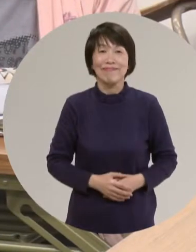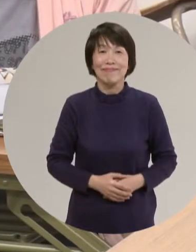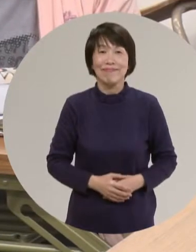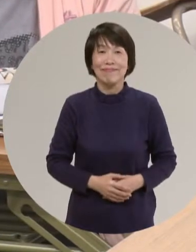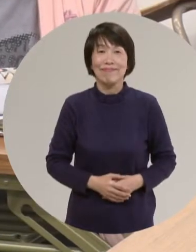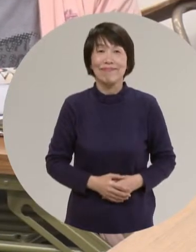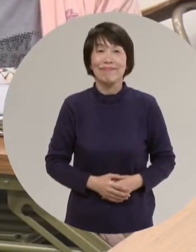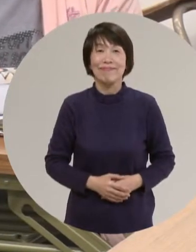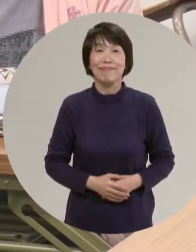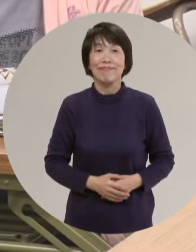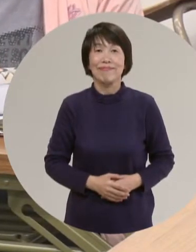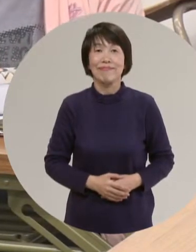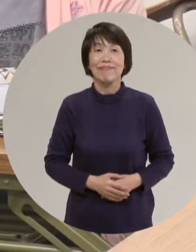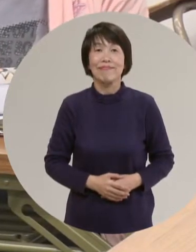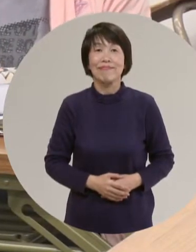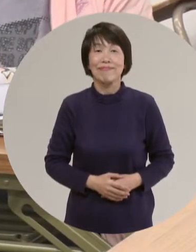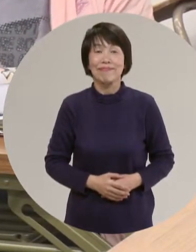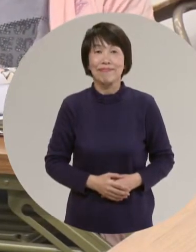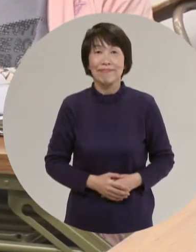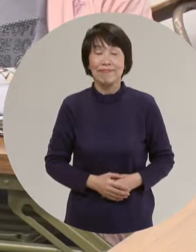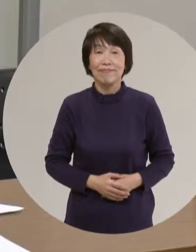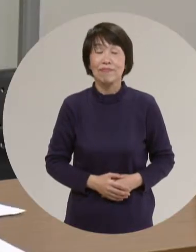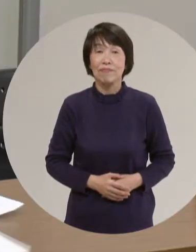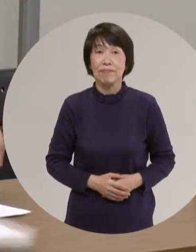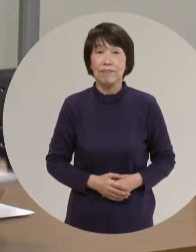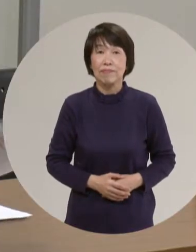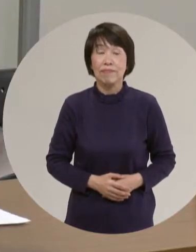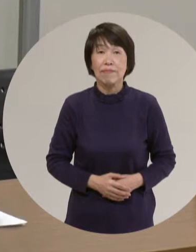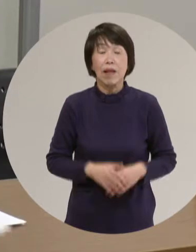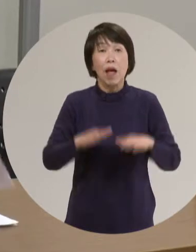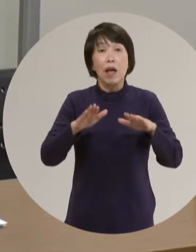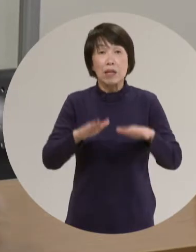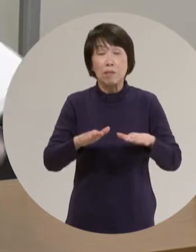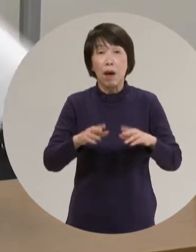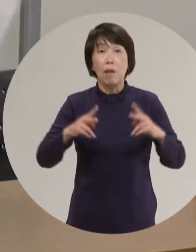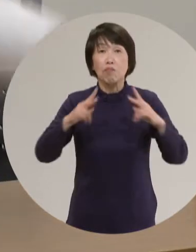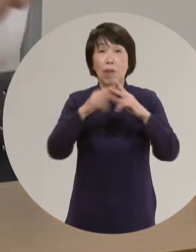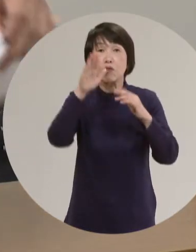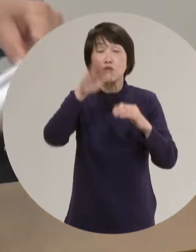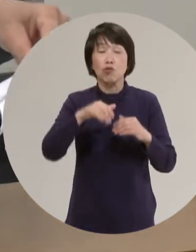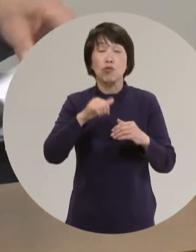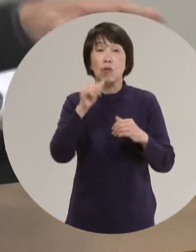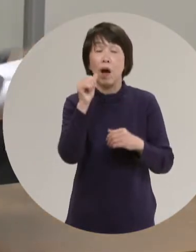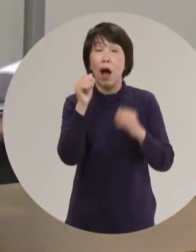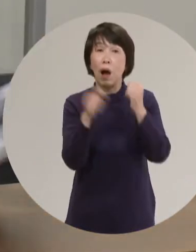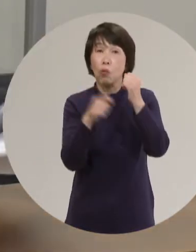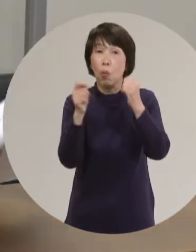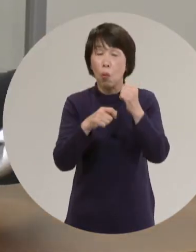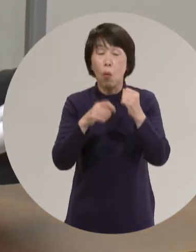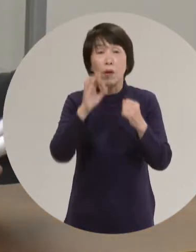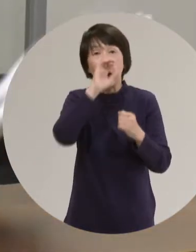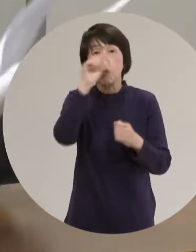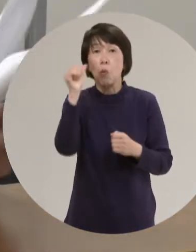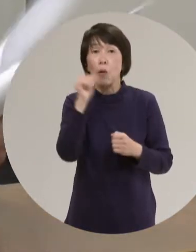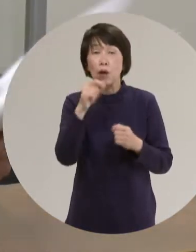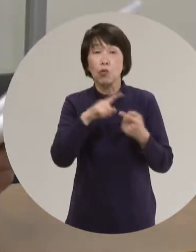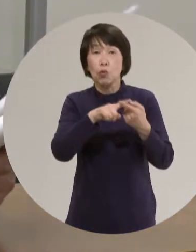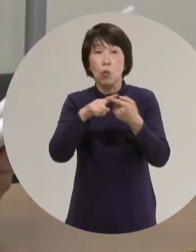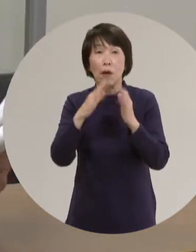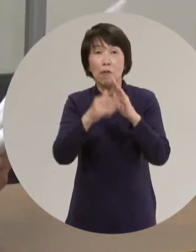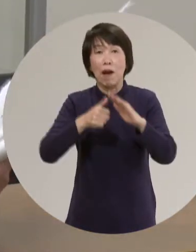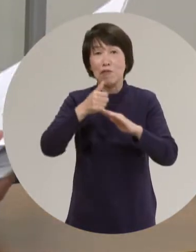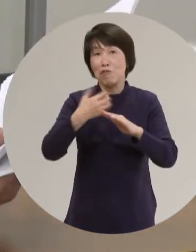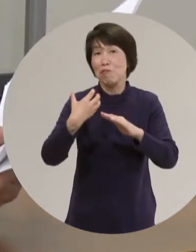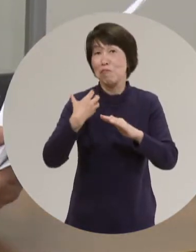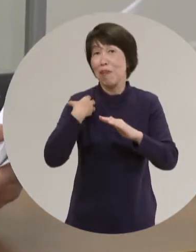ことも言うていったらいいだろうし。 現在播州阿古観光ガイド協会の会長